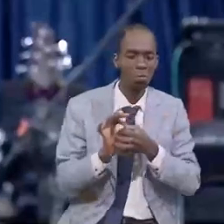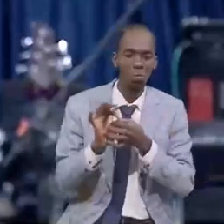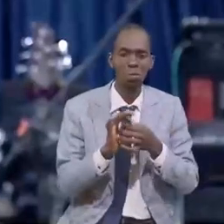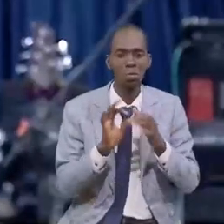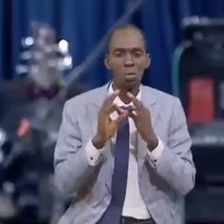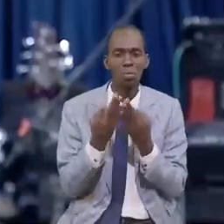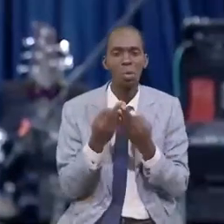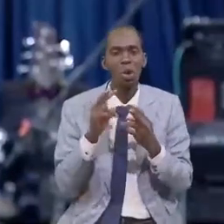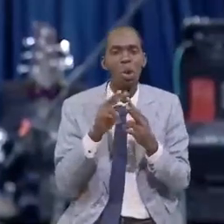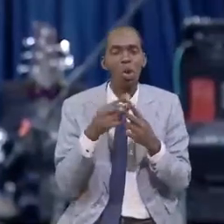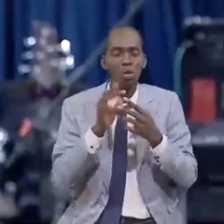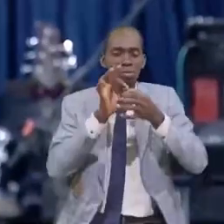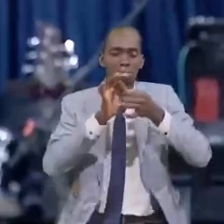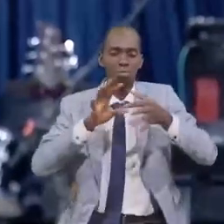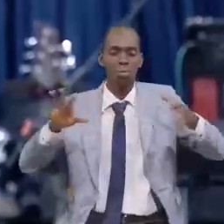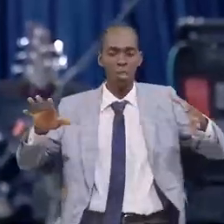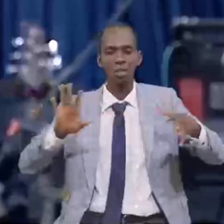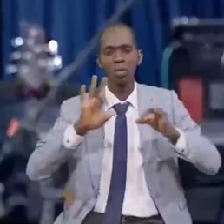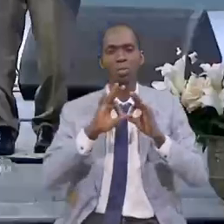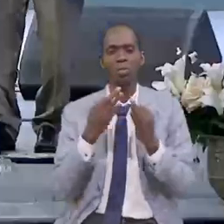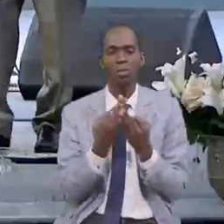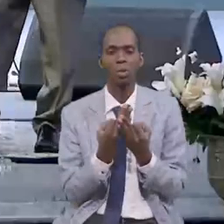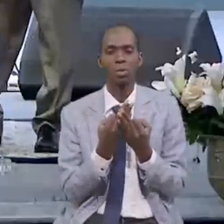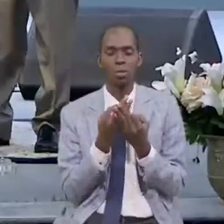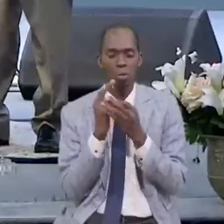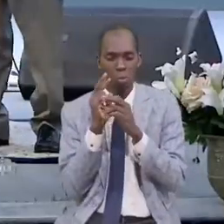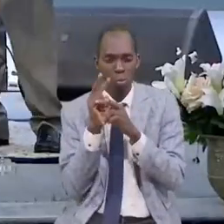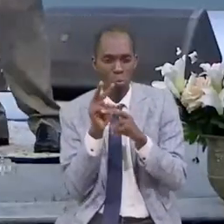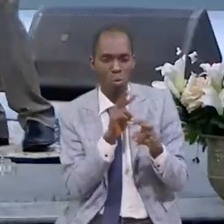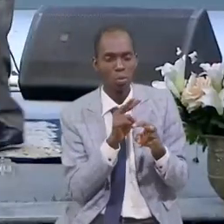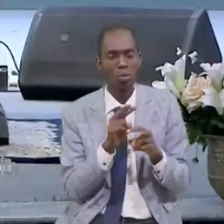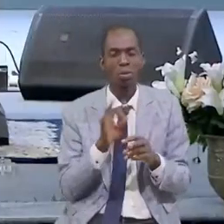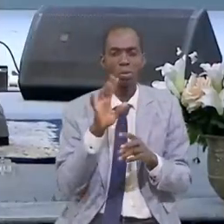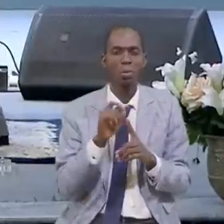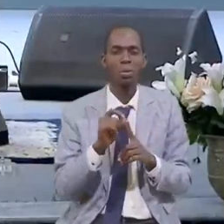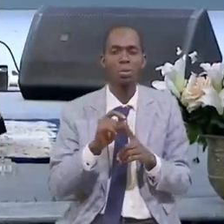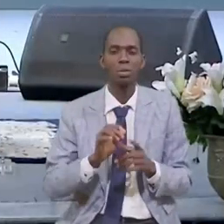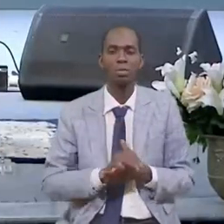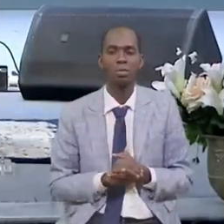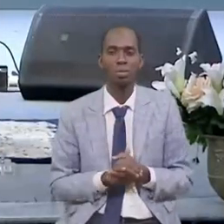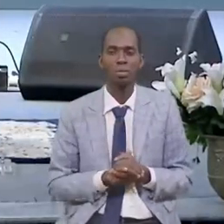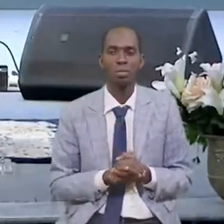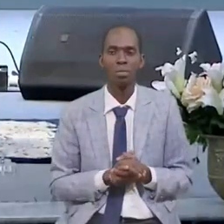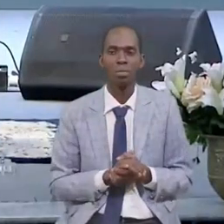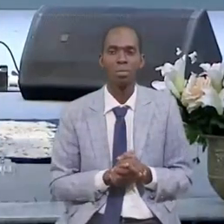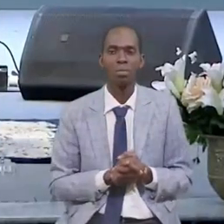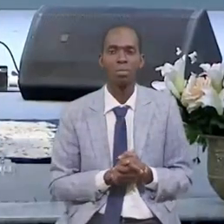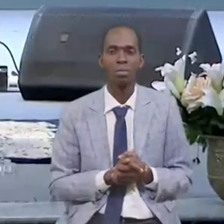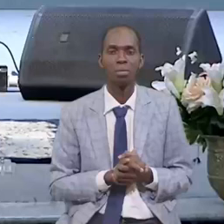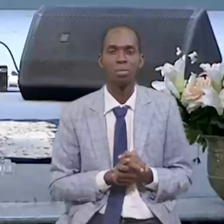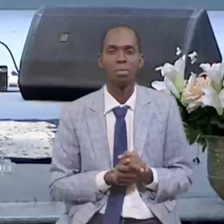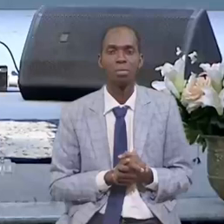Les paroles que vous prononcez à votre époux ou à votre épouse peuvent alors unir ou désunir votre